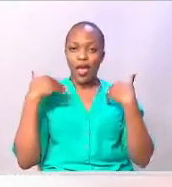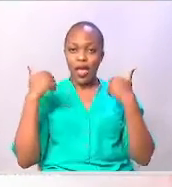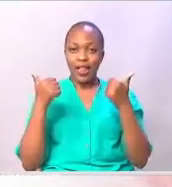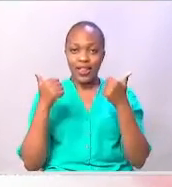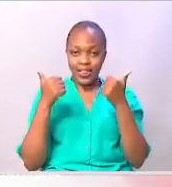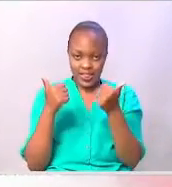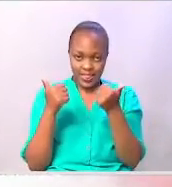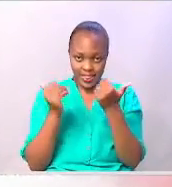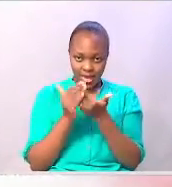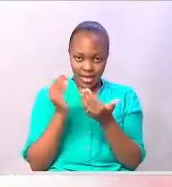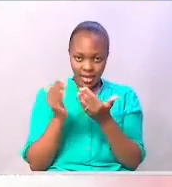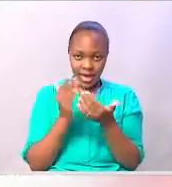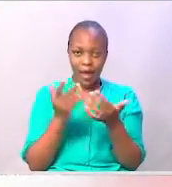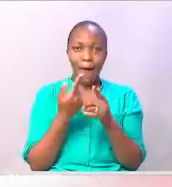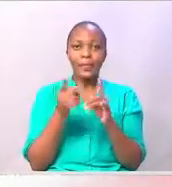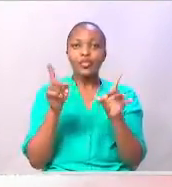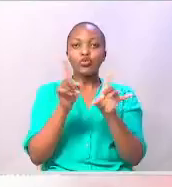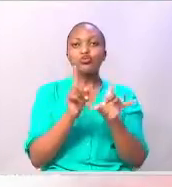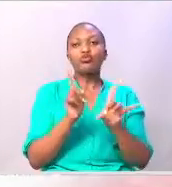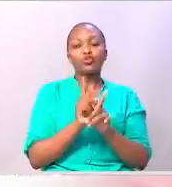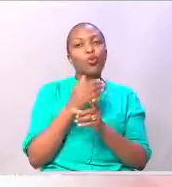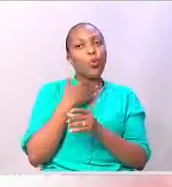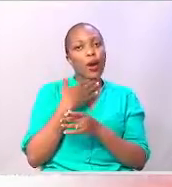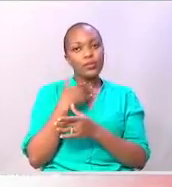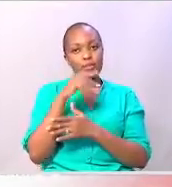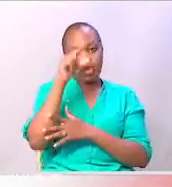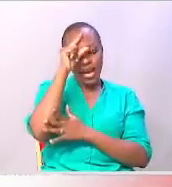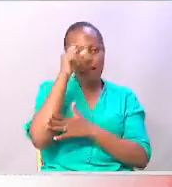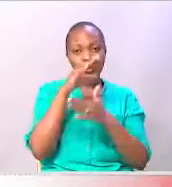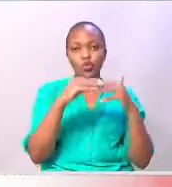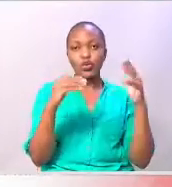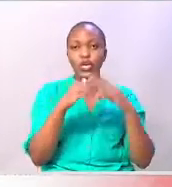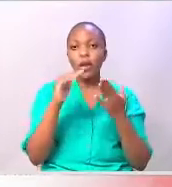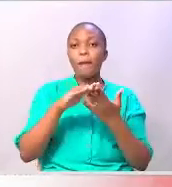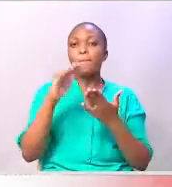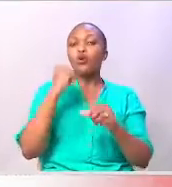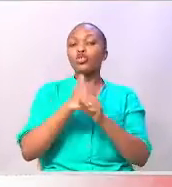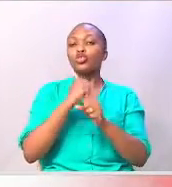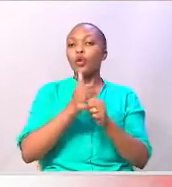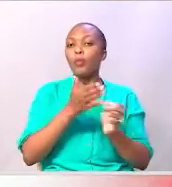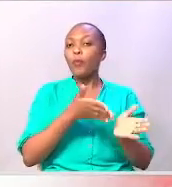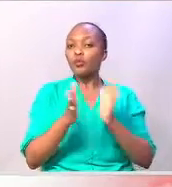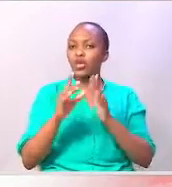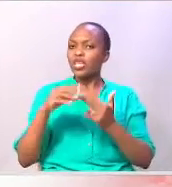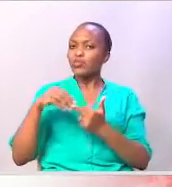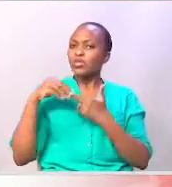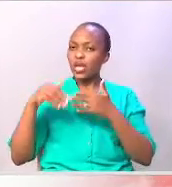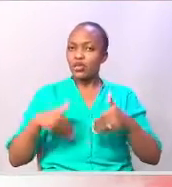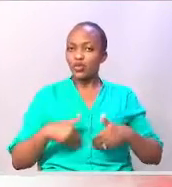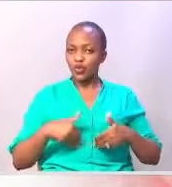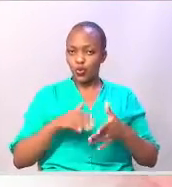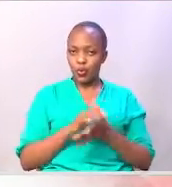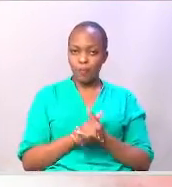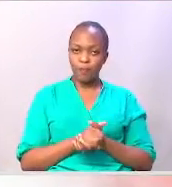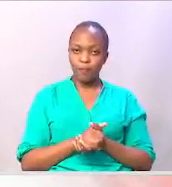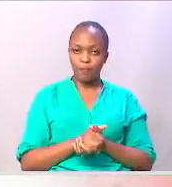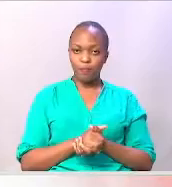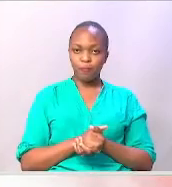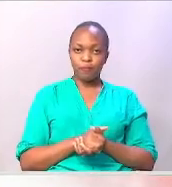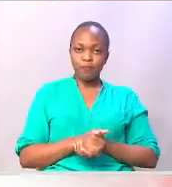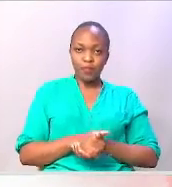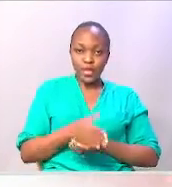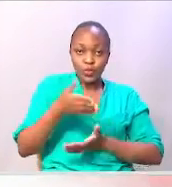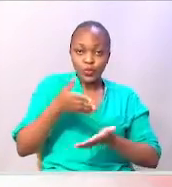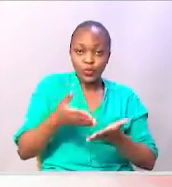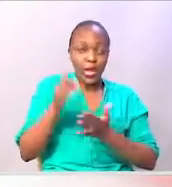to focus on creating more job opportunities, especially for the youth. Kwa rais wetu leo